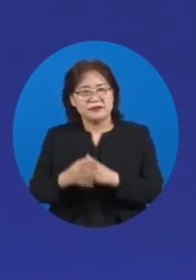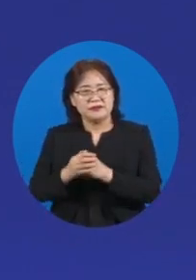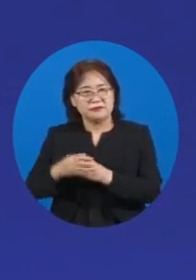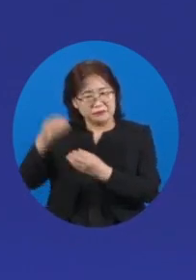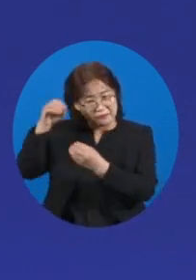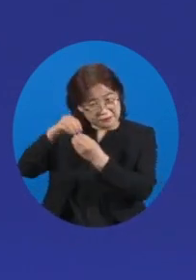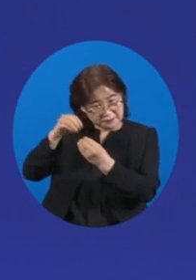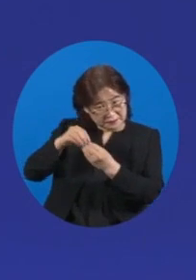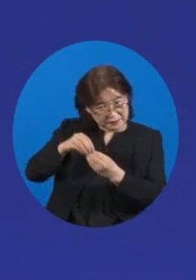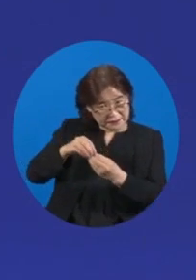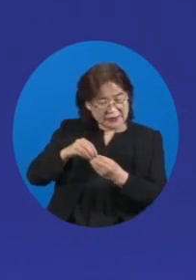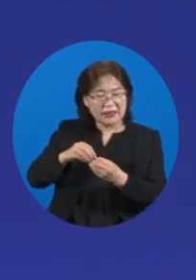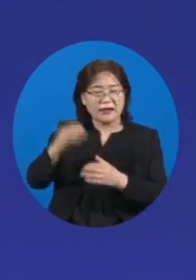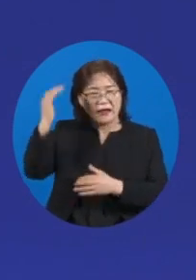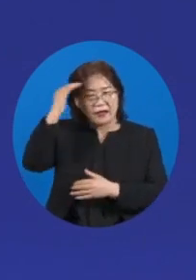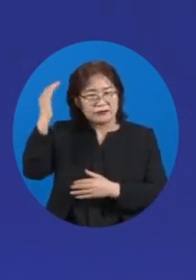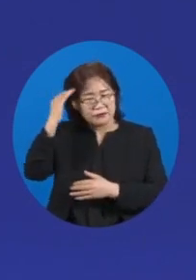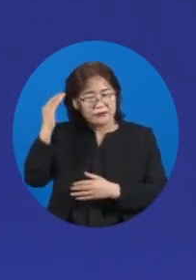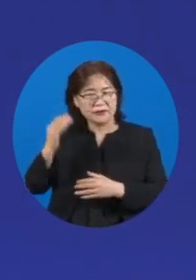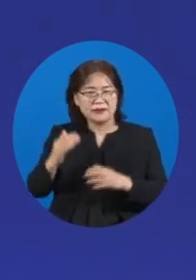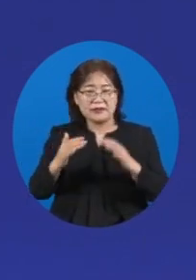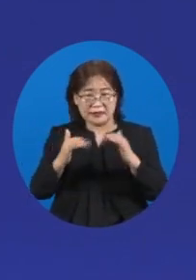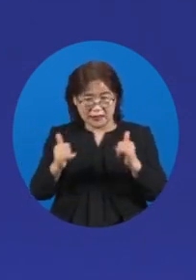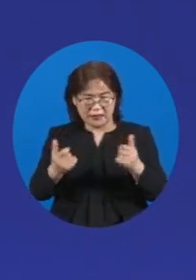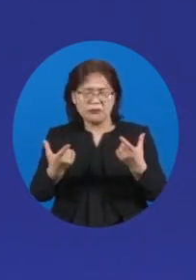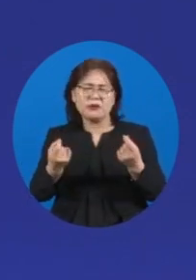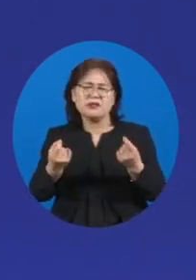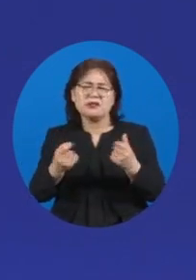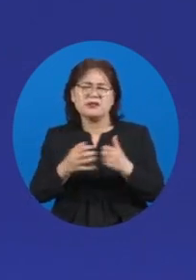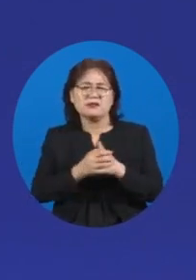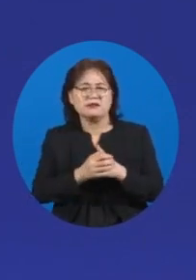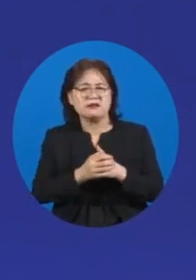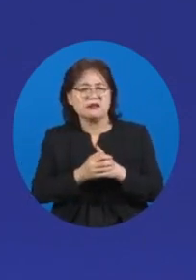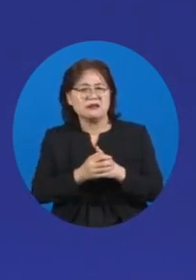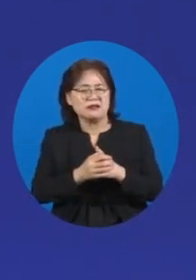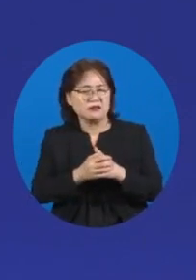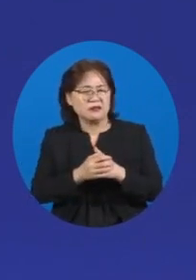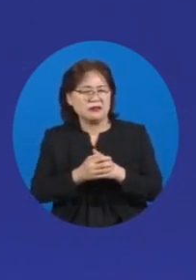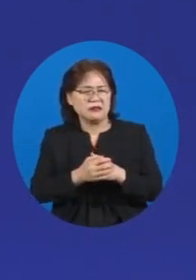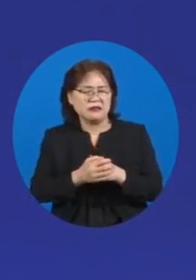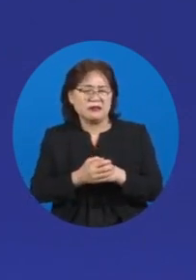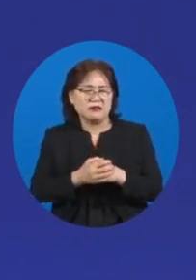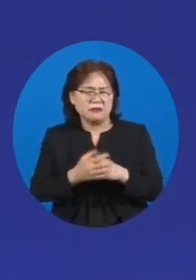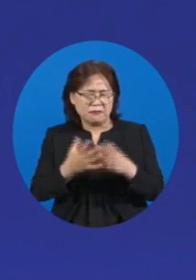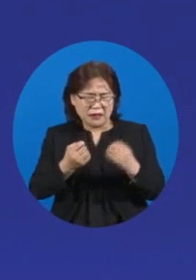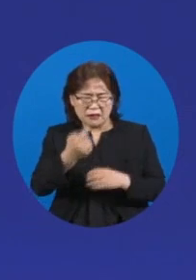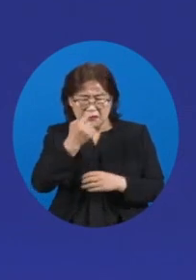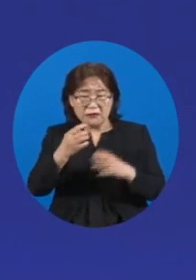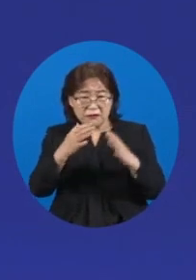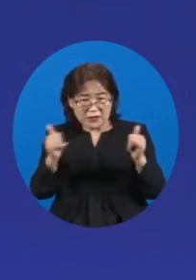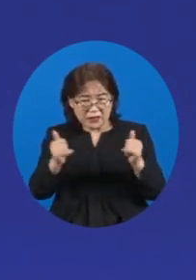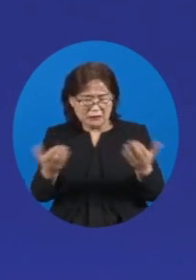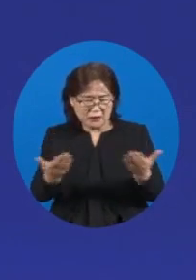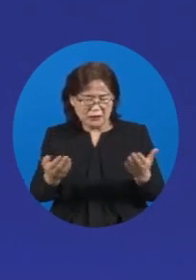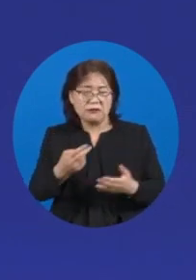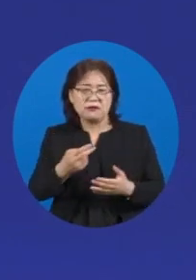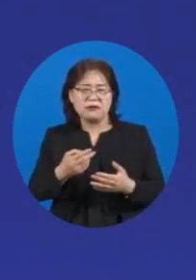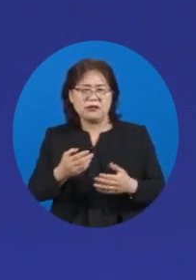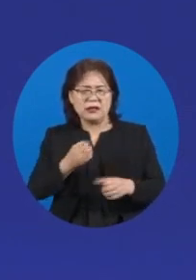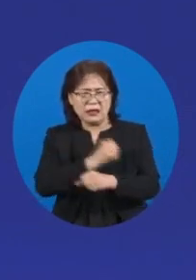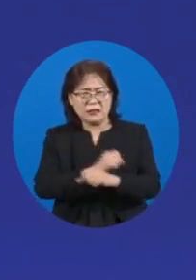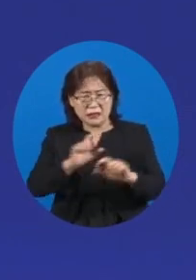한국 사람들 역시 높은 사람 많이 배운 사람일수록 일은 하지 않고